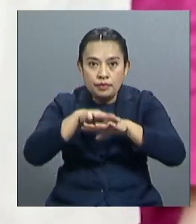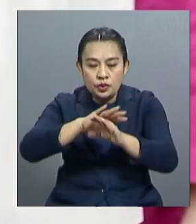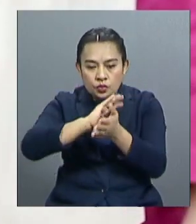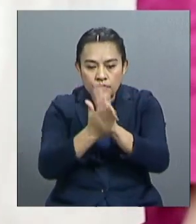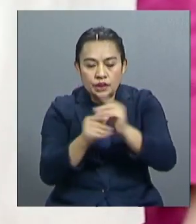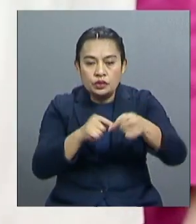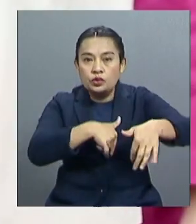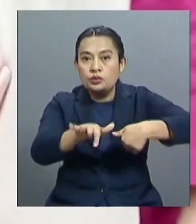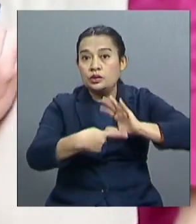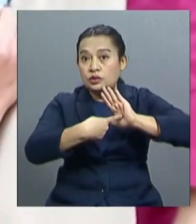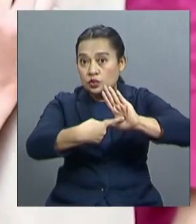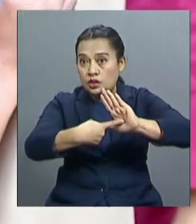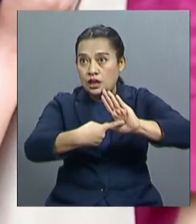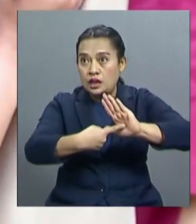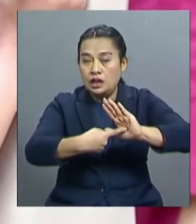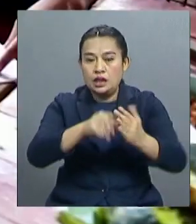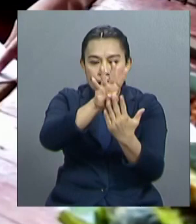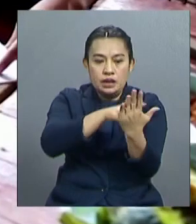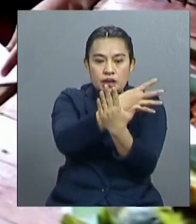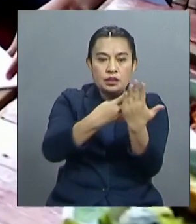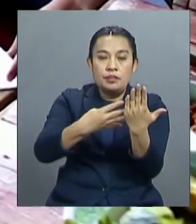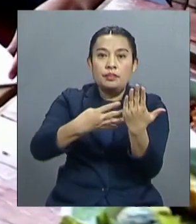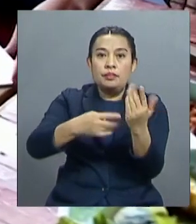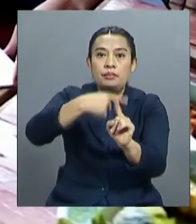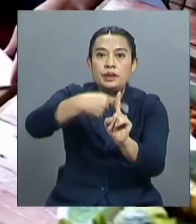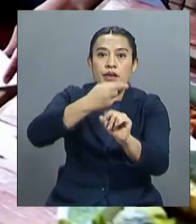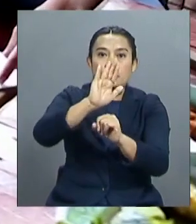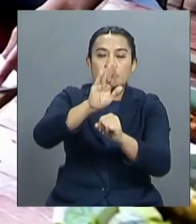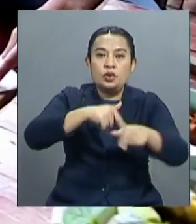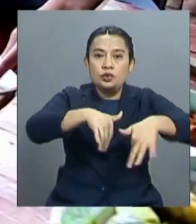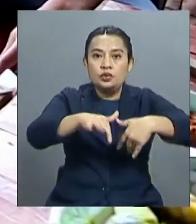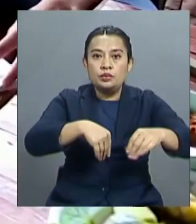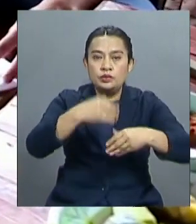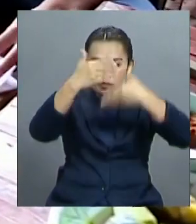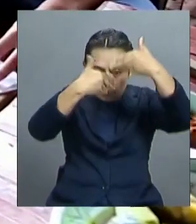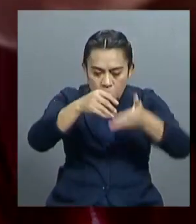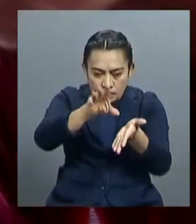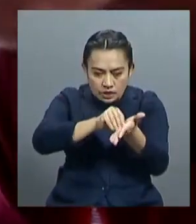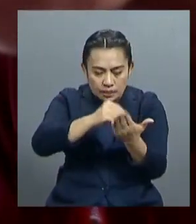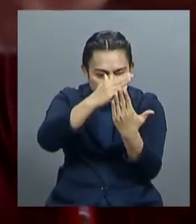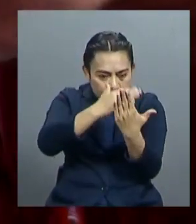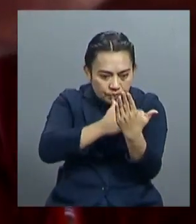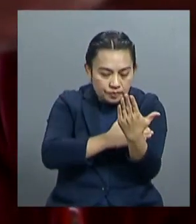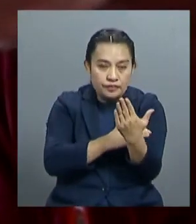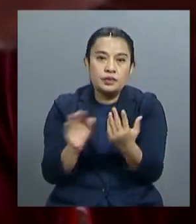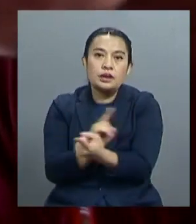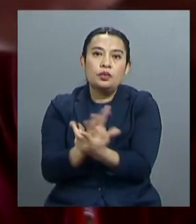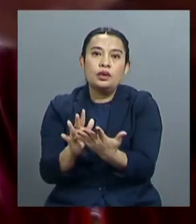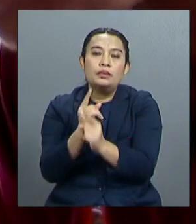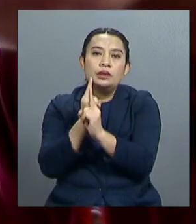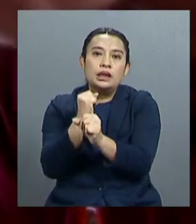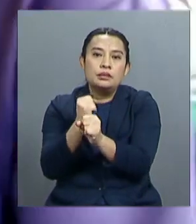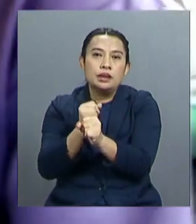างเช่นปฏิทินชุมชนเป็นการบันทึกกิจกรรมเหตุการณ์รวมทั้งประเพณีที่ปฏิบัติของชุมช